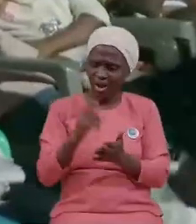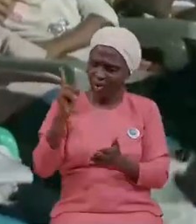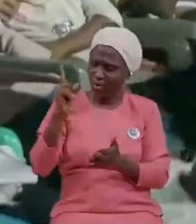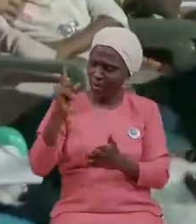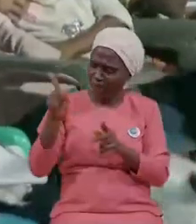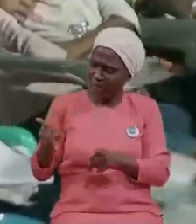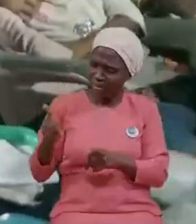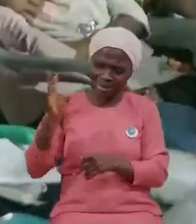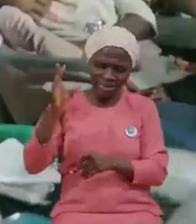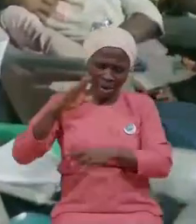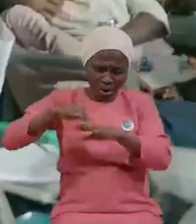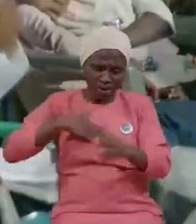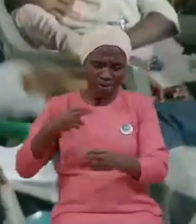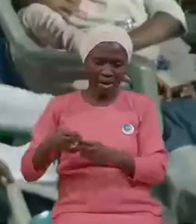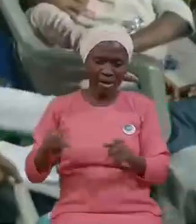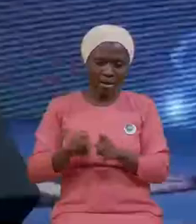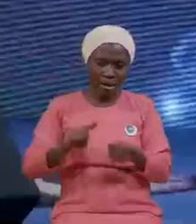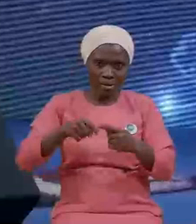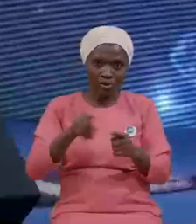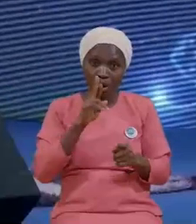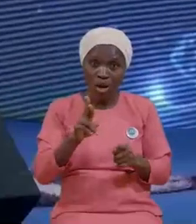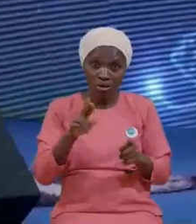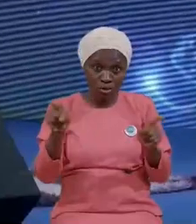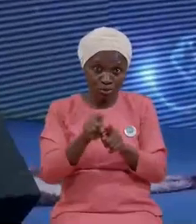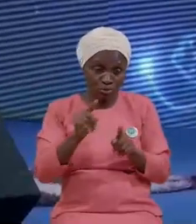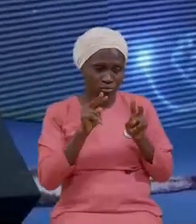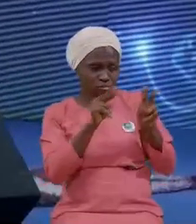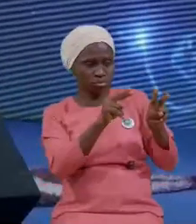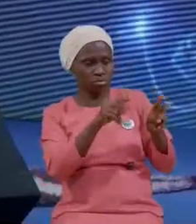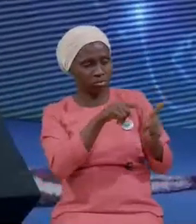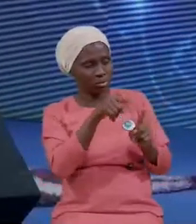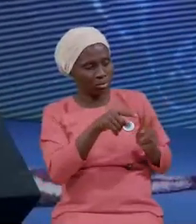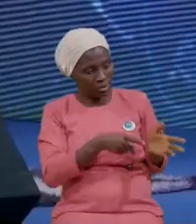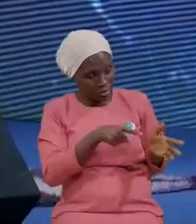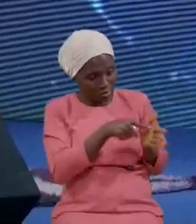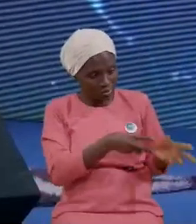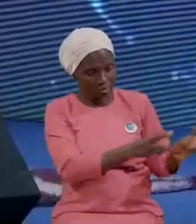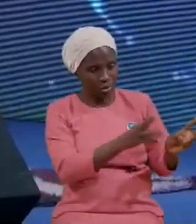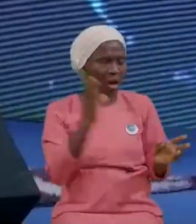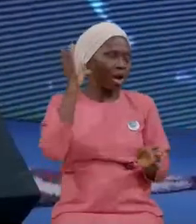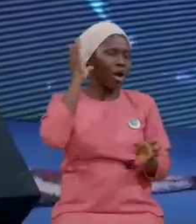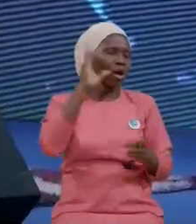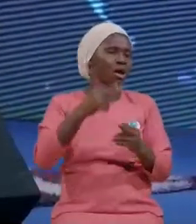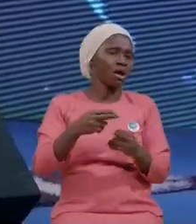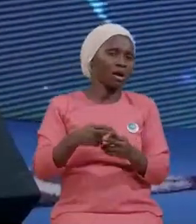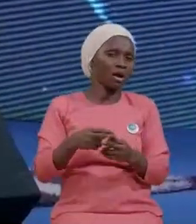Quand vous regardez dans la direction et vous entendez votre nom, vous tournez la